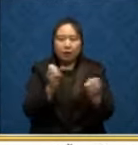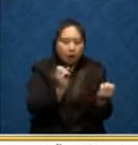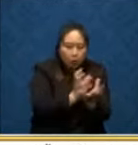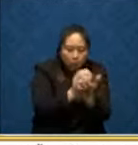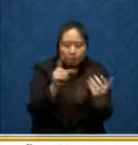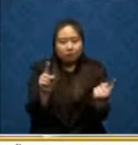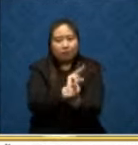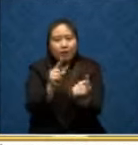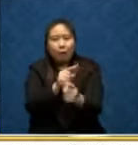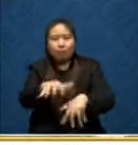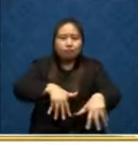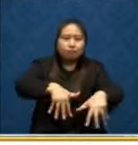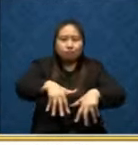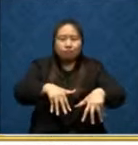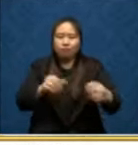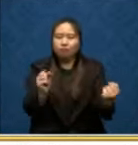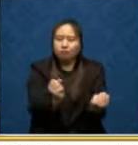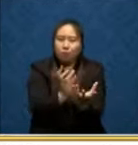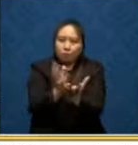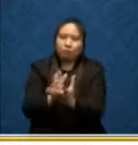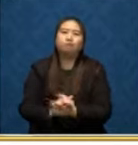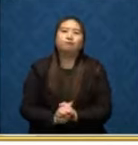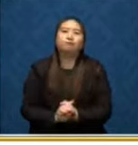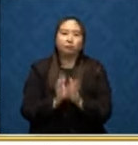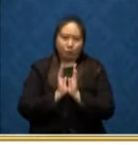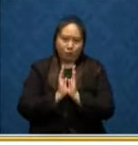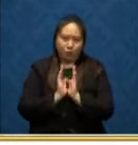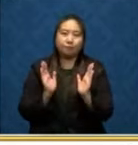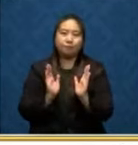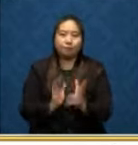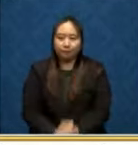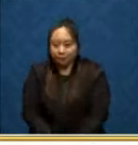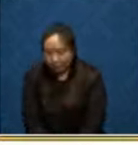สังคมไทยไปมากกว่านี้ครับขอบคุณครับท่านประธาน